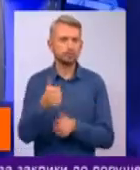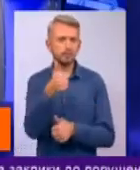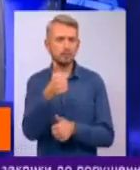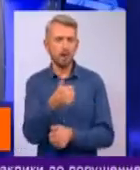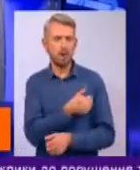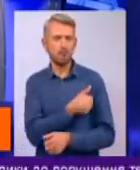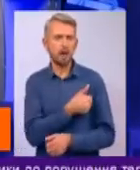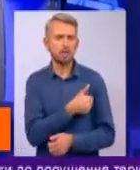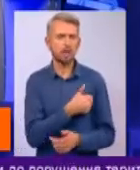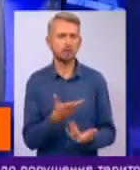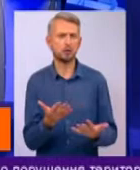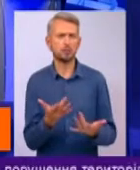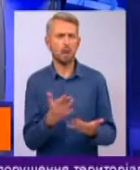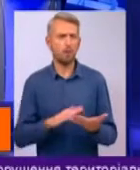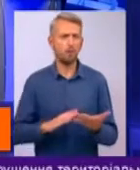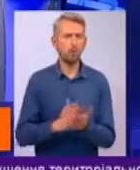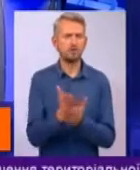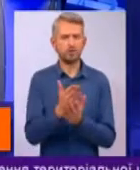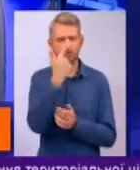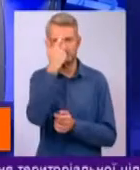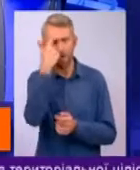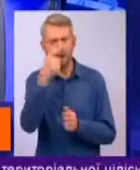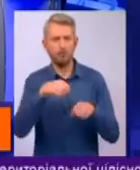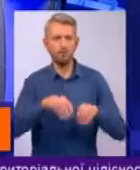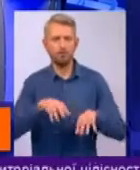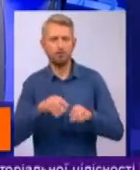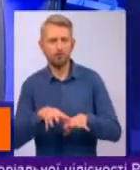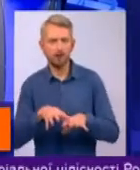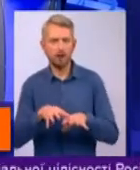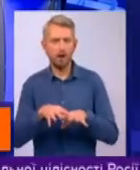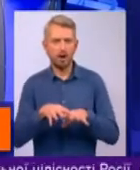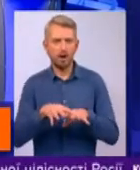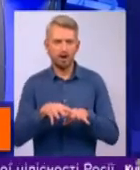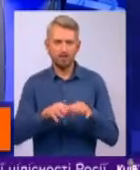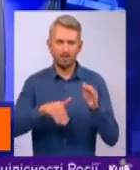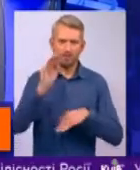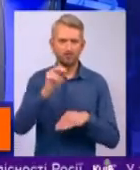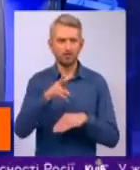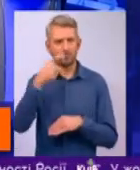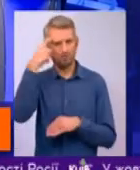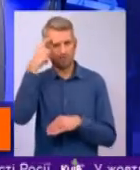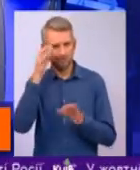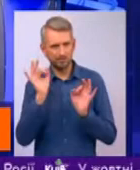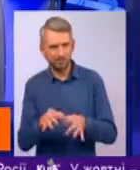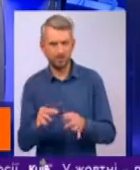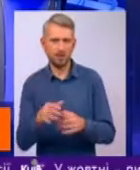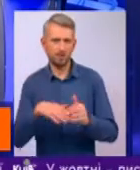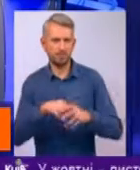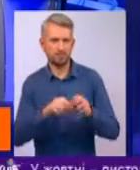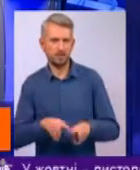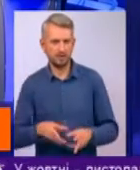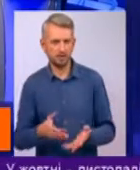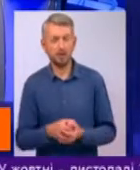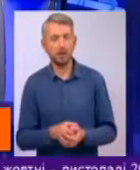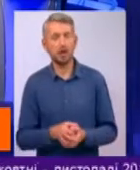якихось політичних заяв і рішень над глуздом і над фаховістю. Це перше.